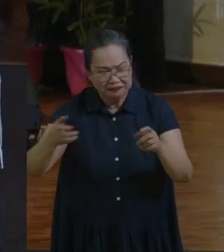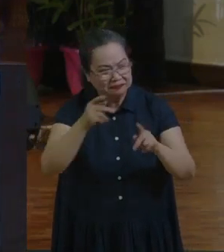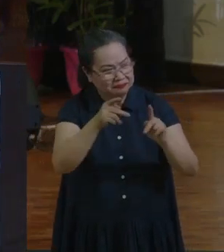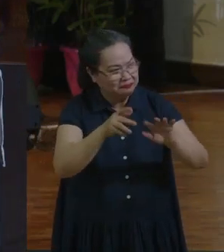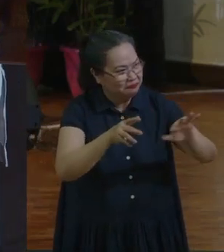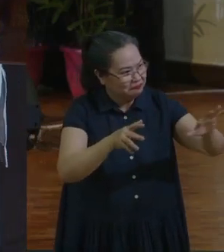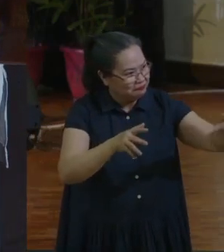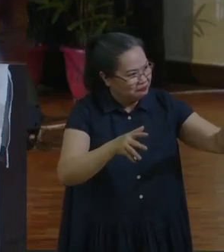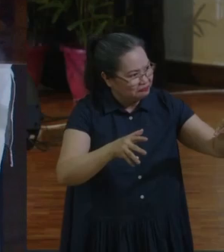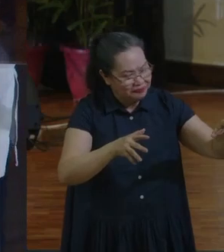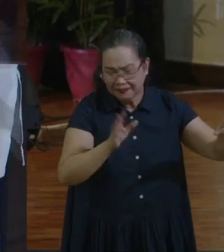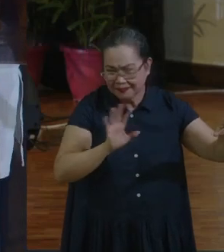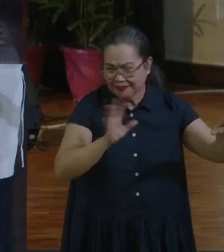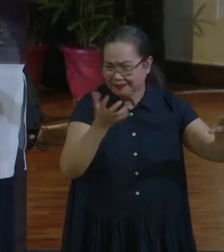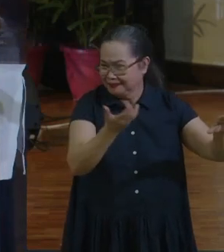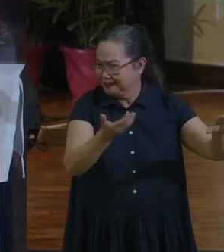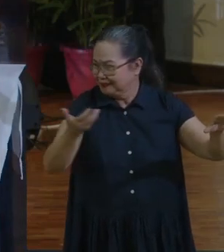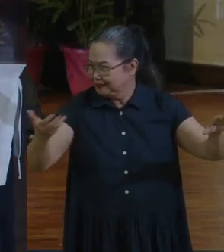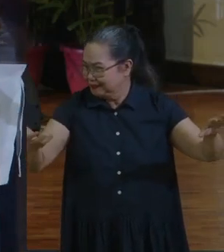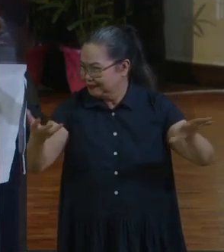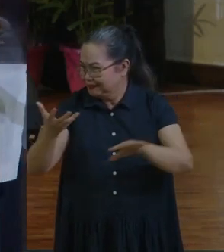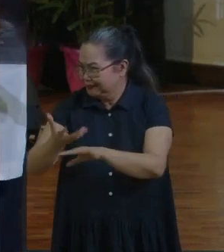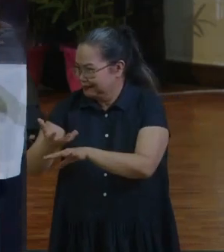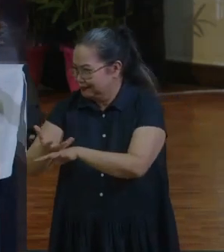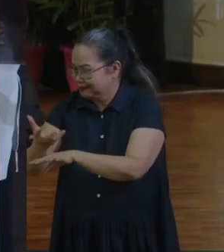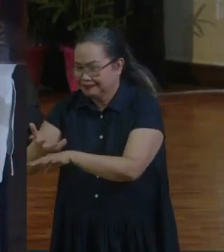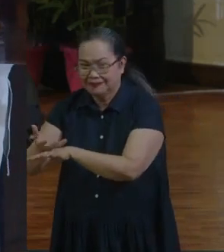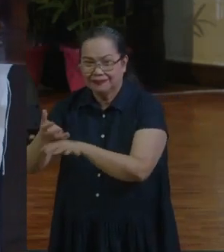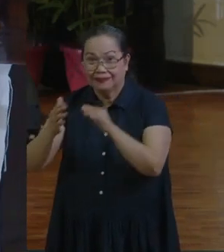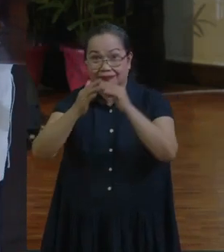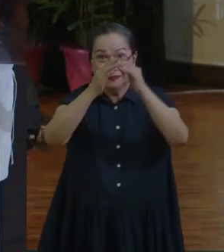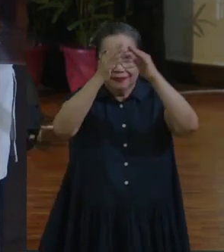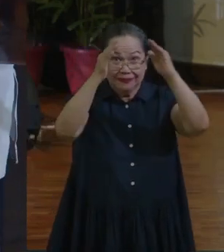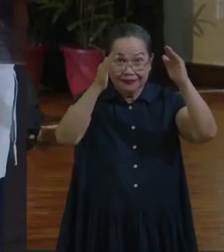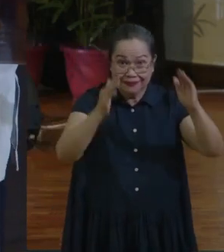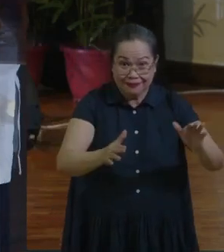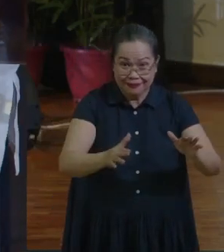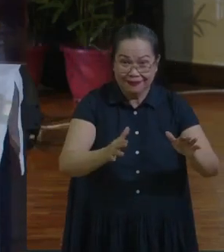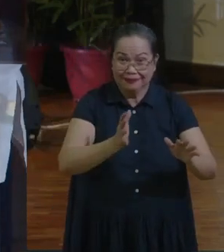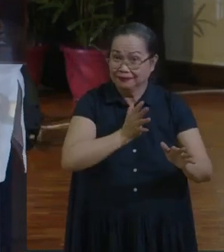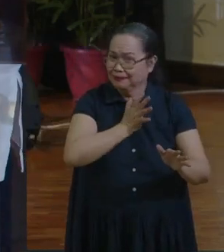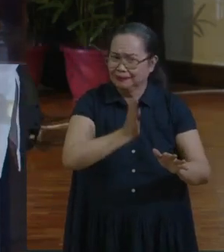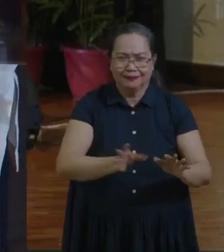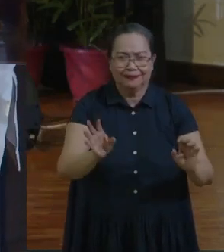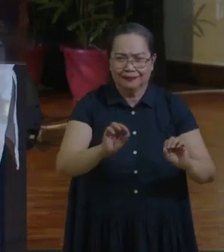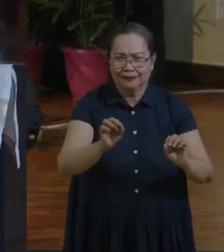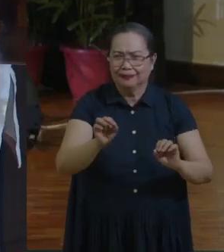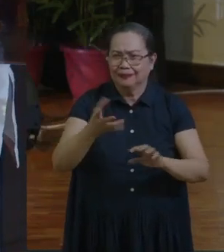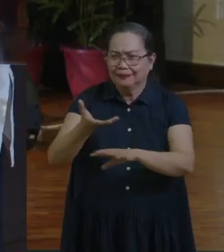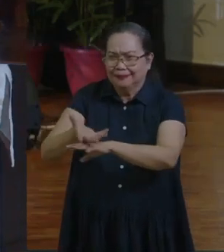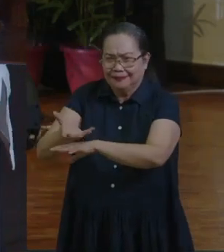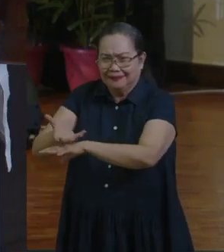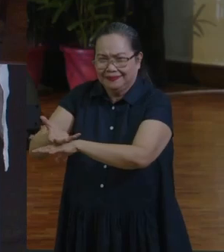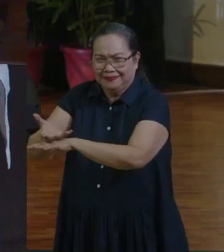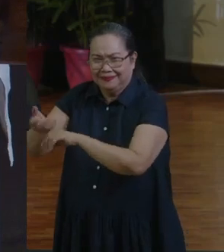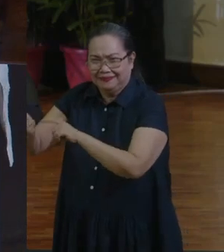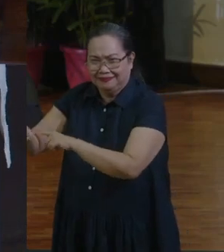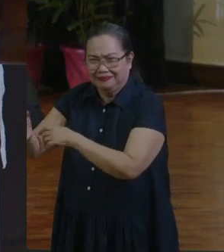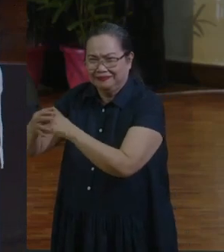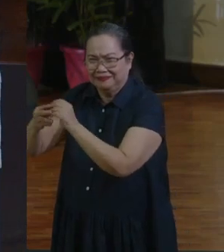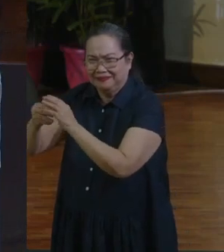siya lumaki sa karangyaan ng tahanan ng isang priest. O yung